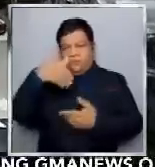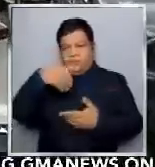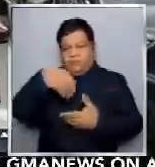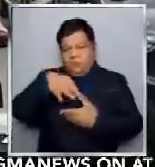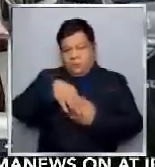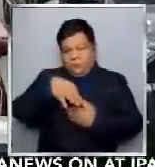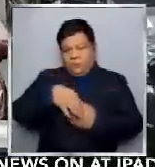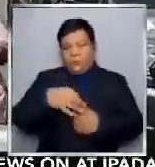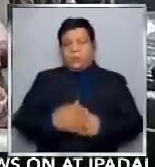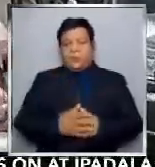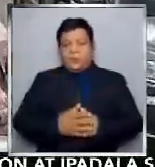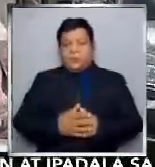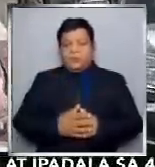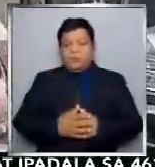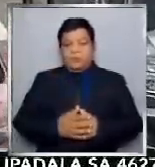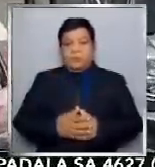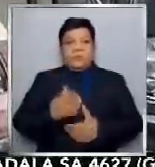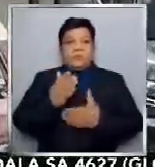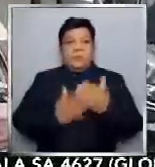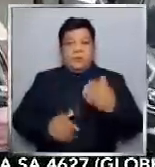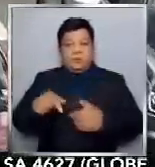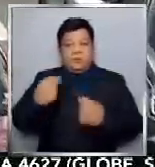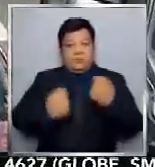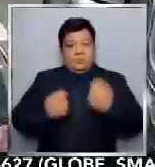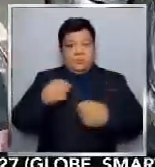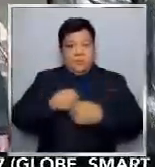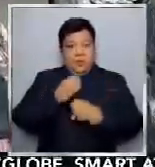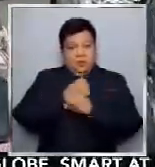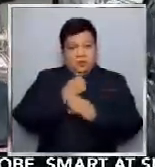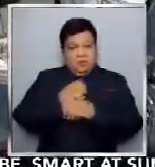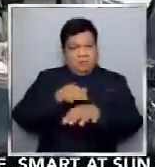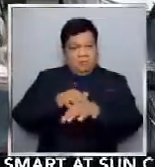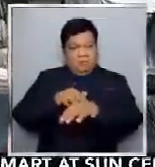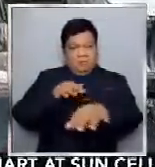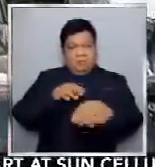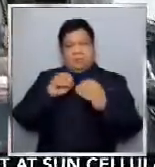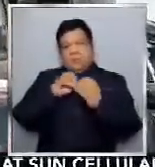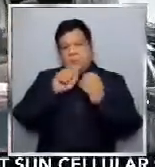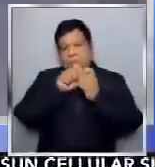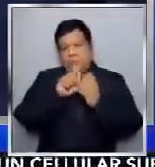sa ilang bahagi ng EDSA. Ang iba pang detalye tutukan, maya-maya lamang.